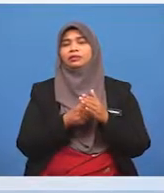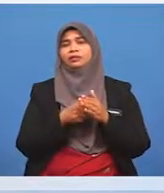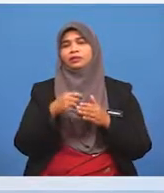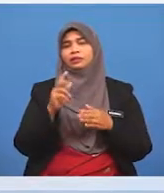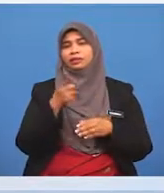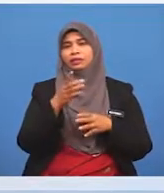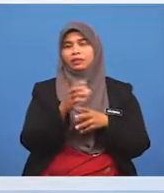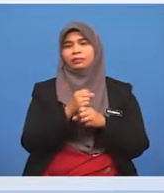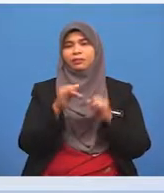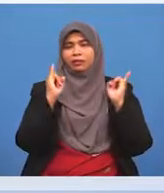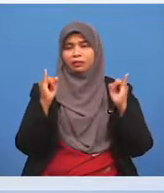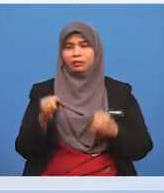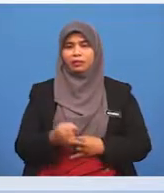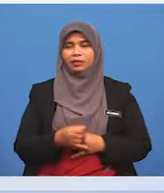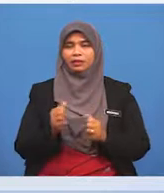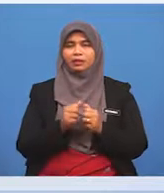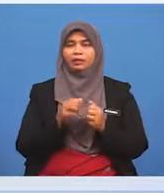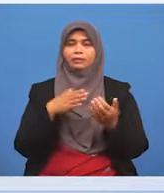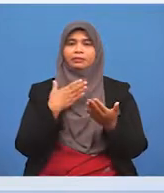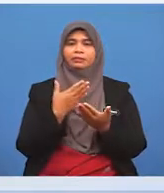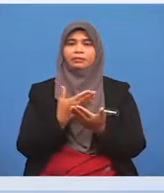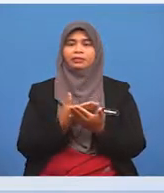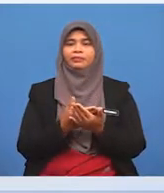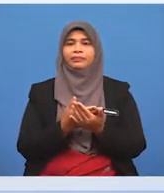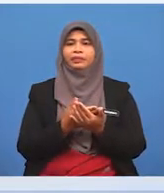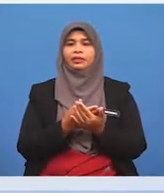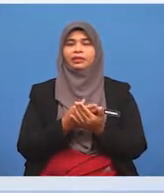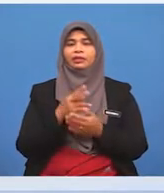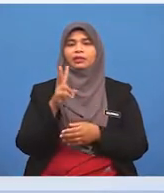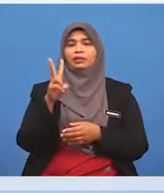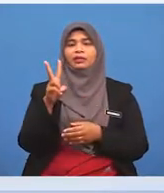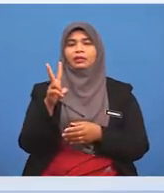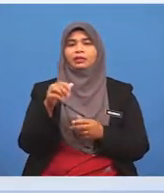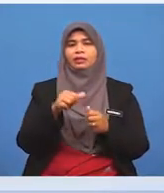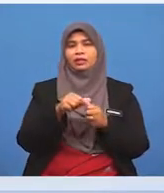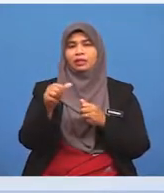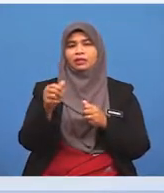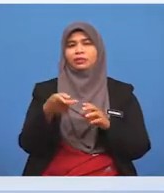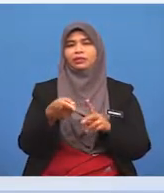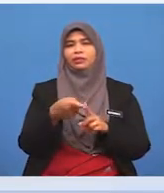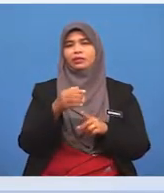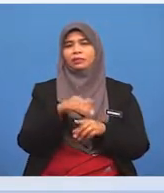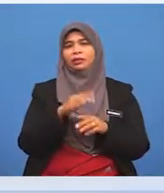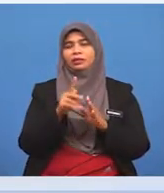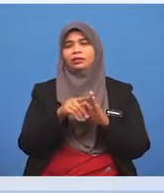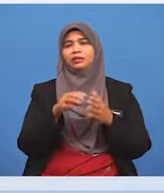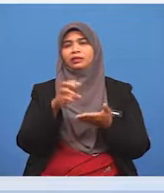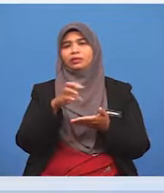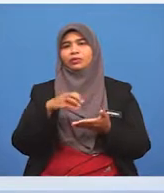dapat beribadat dengan khusyuk. Yang kedua, terhindar dari kemusnahan alam,